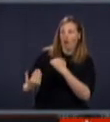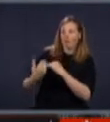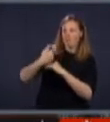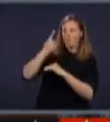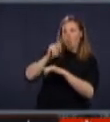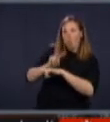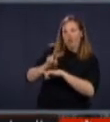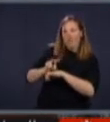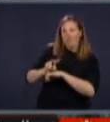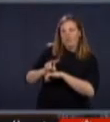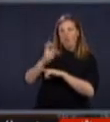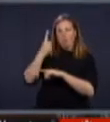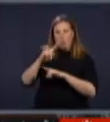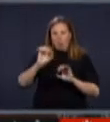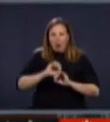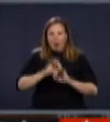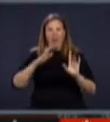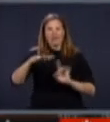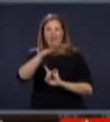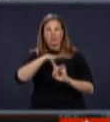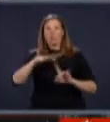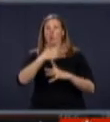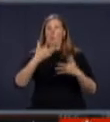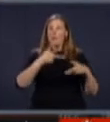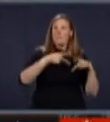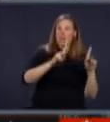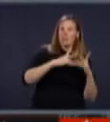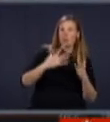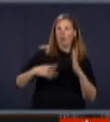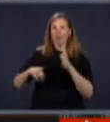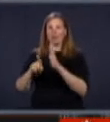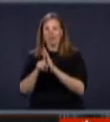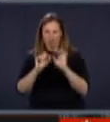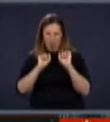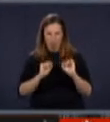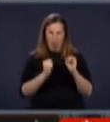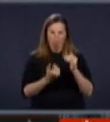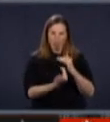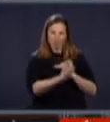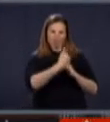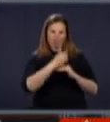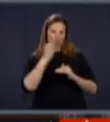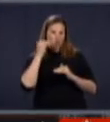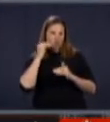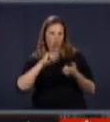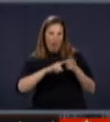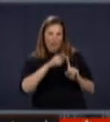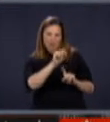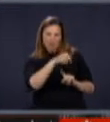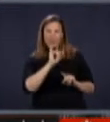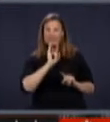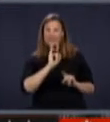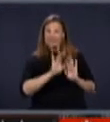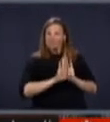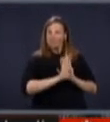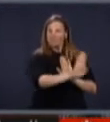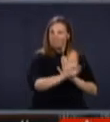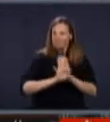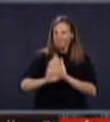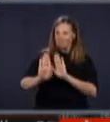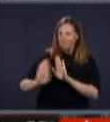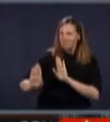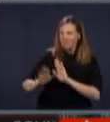maison. Donc, peut-être pour clarifier la situation, voir qu'est-ce qui est possible de faire. Est-ce qu'on peut inviter des gens à la maison en respectant les distances? Bon,